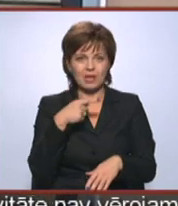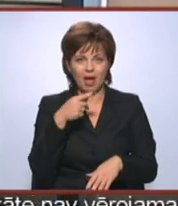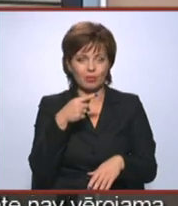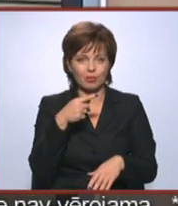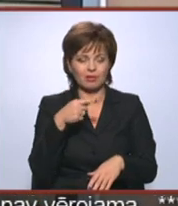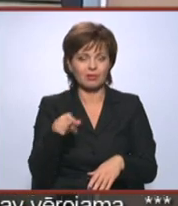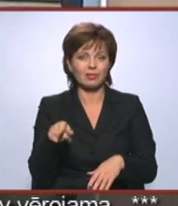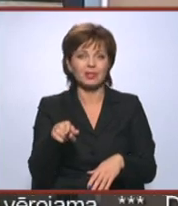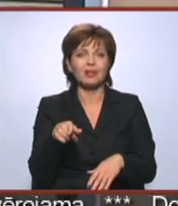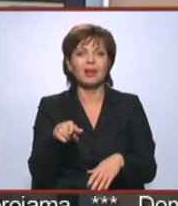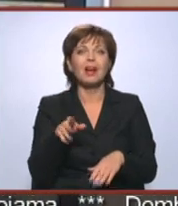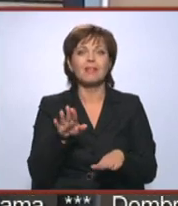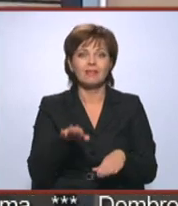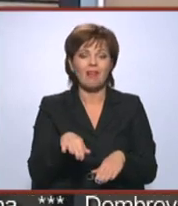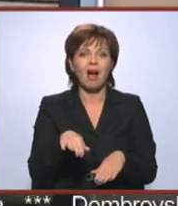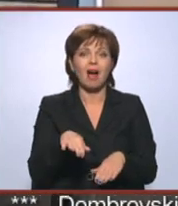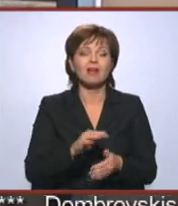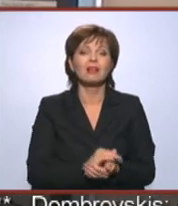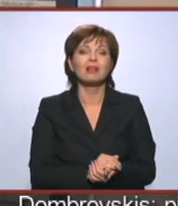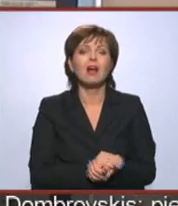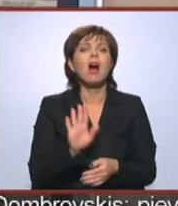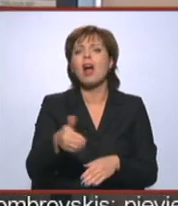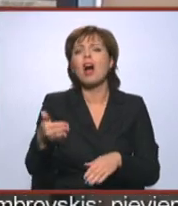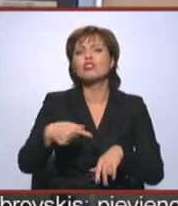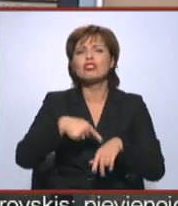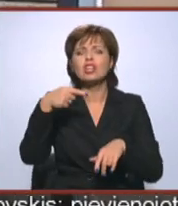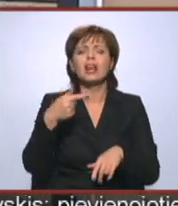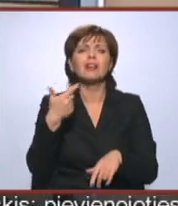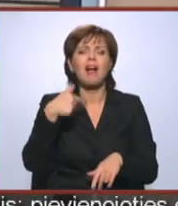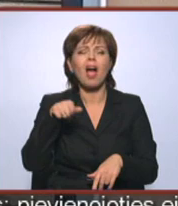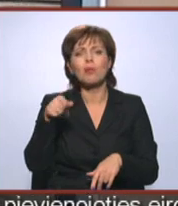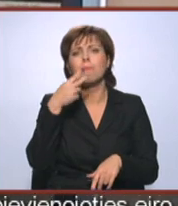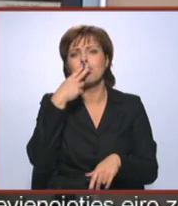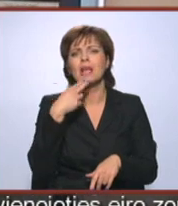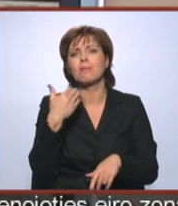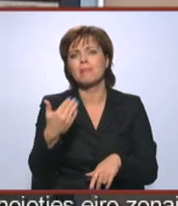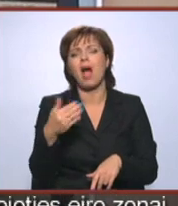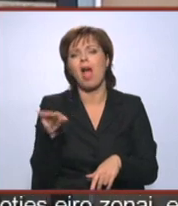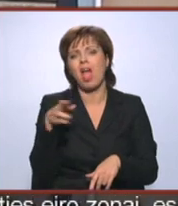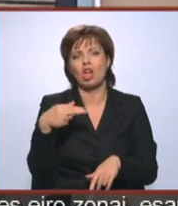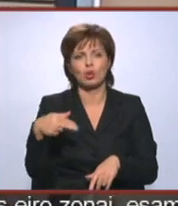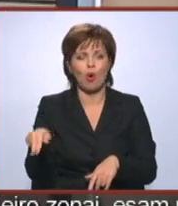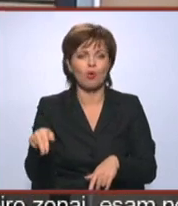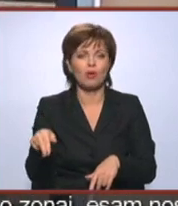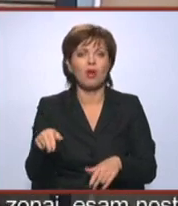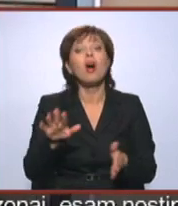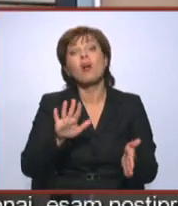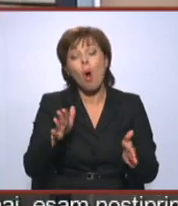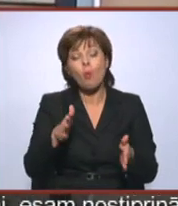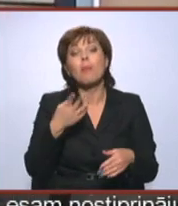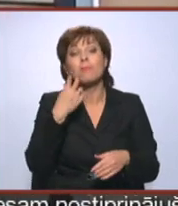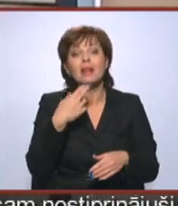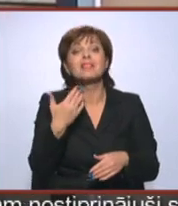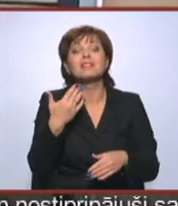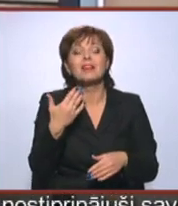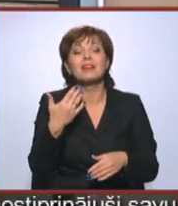tikko, tā kā mēs bijis veiklā, jā. Kā šķiet, cik ilgā laikā pieredīs pie eira? Nu, kad jau pieredīs, nezinu, cik